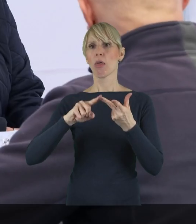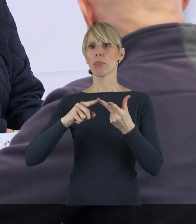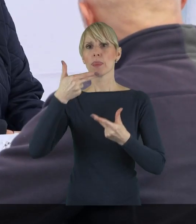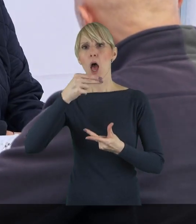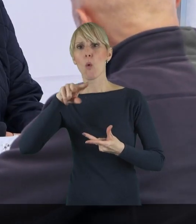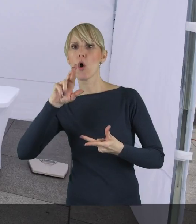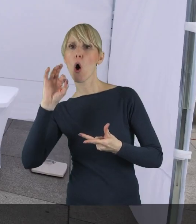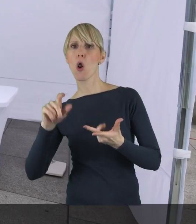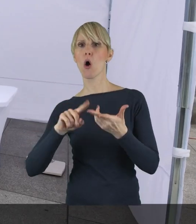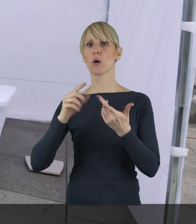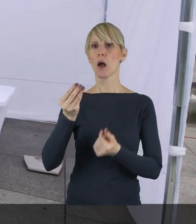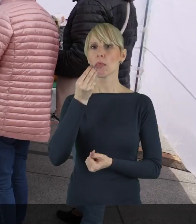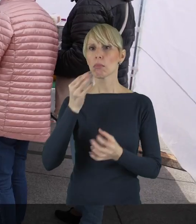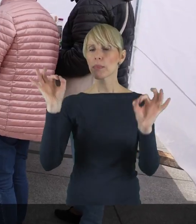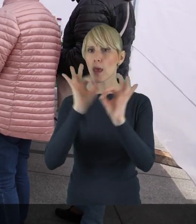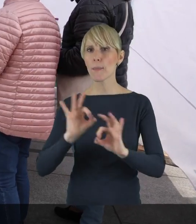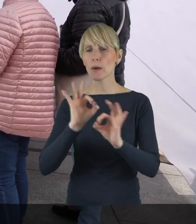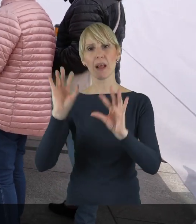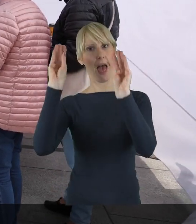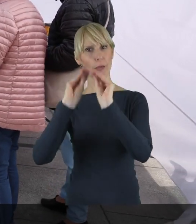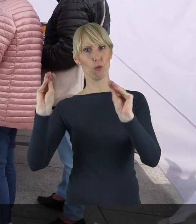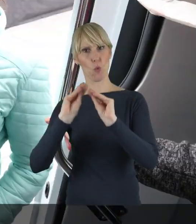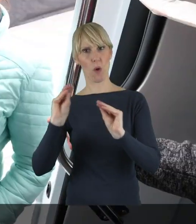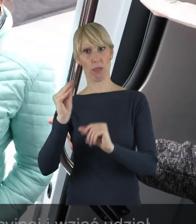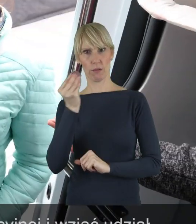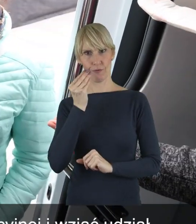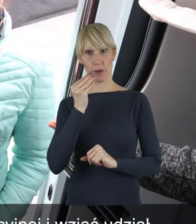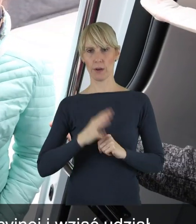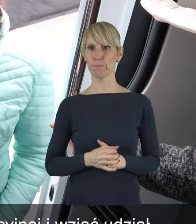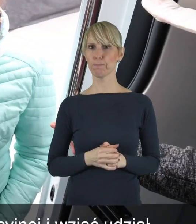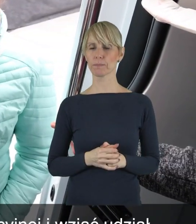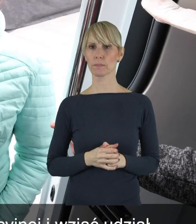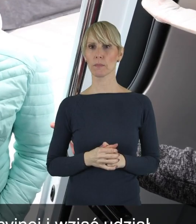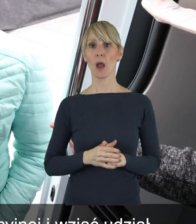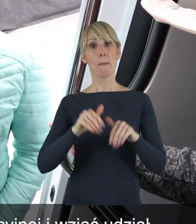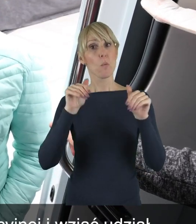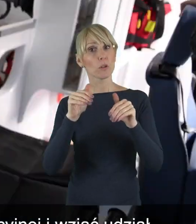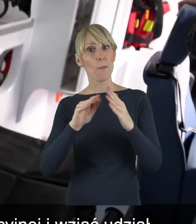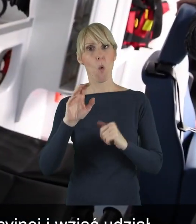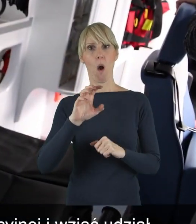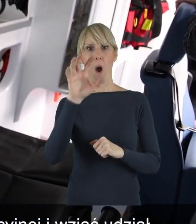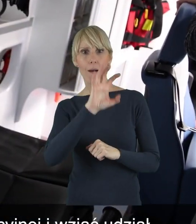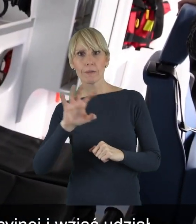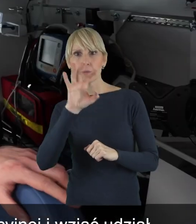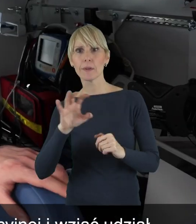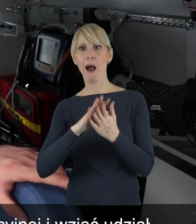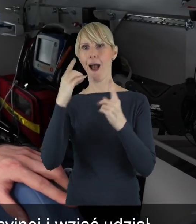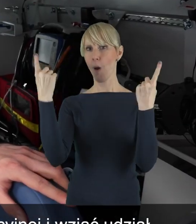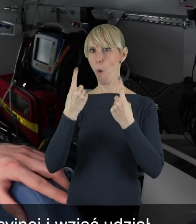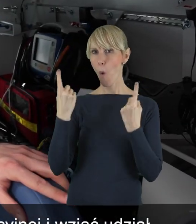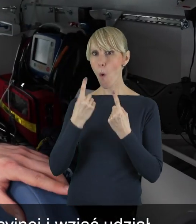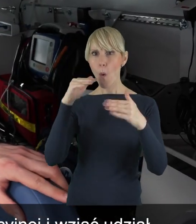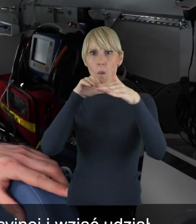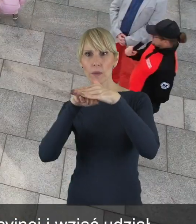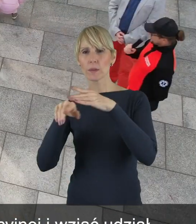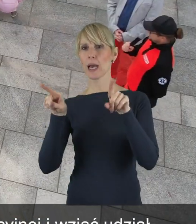neurologiem, diabetologiem, dietetykiem, edukatorem żywieniowym. Zainteresowani mogli obejrzeć wnętrze karetki reanimacyjnej i wziąć udział